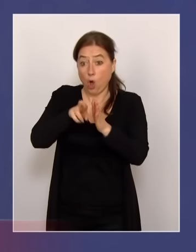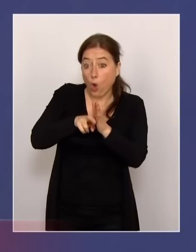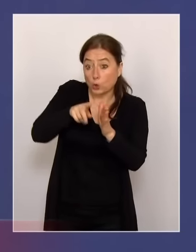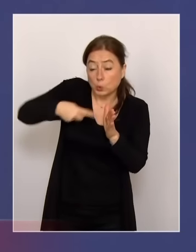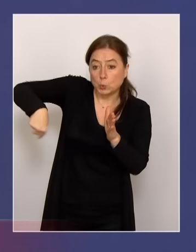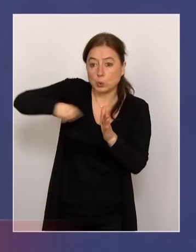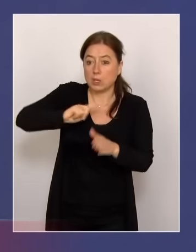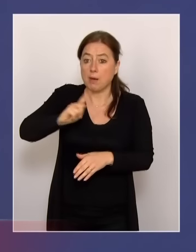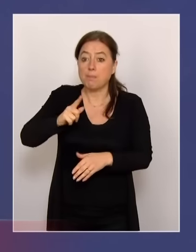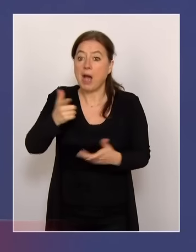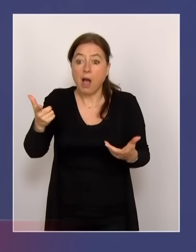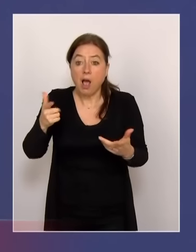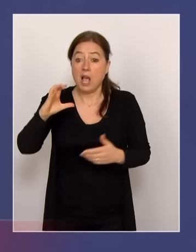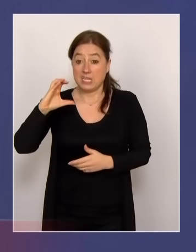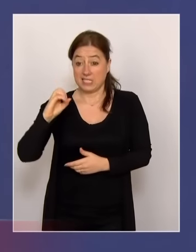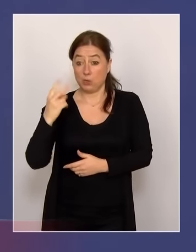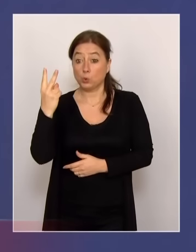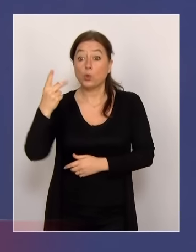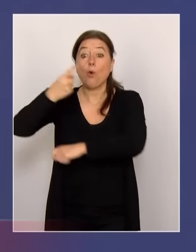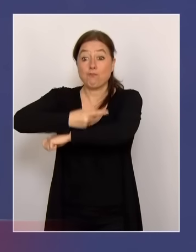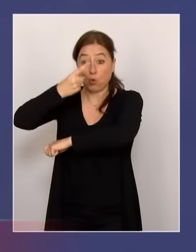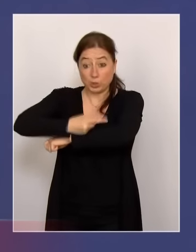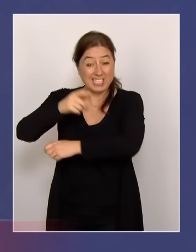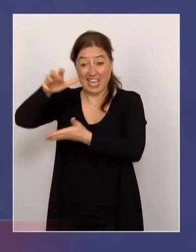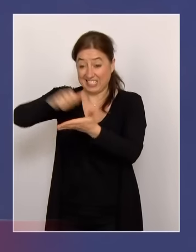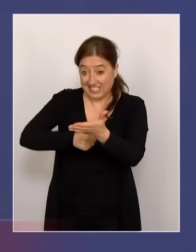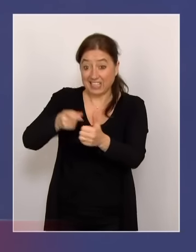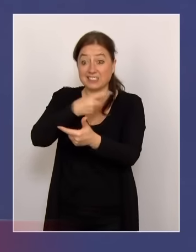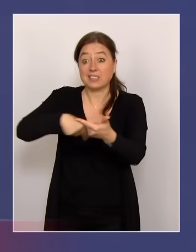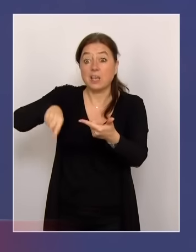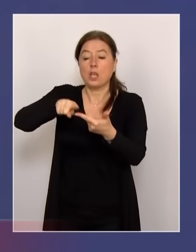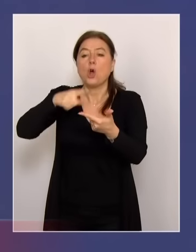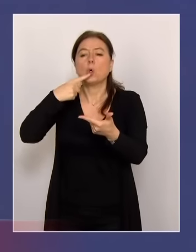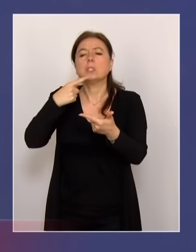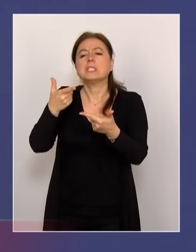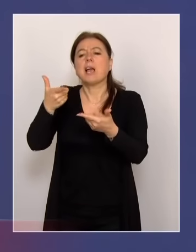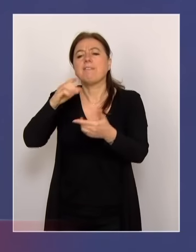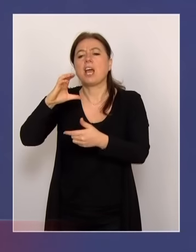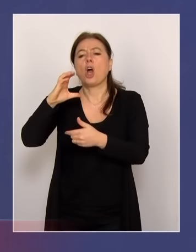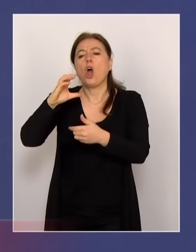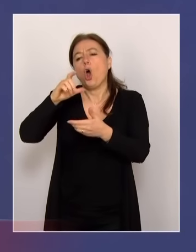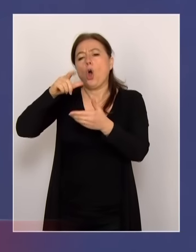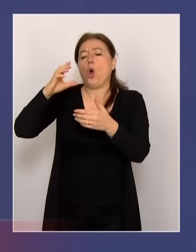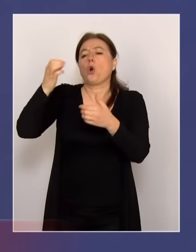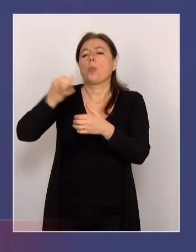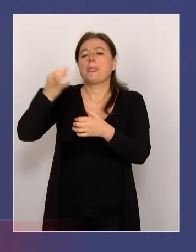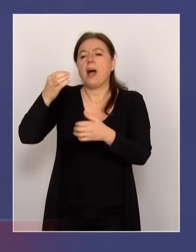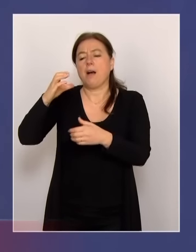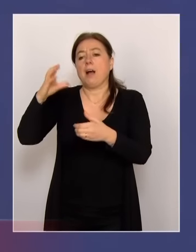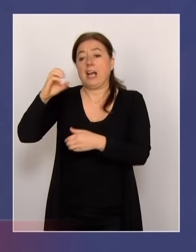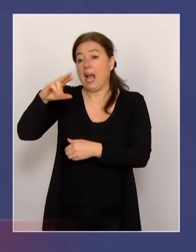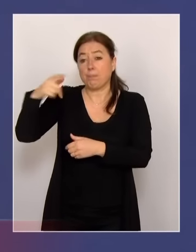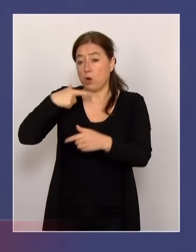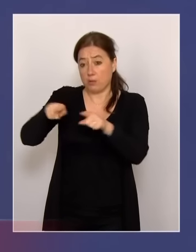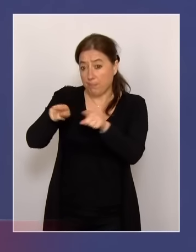européens. Taxe carbone aux frontières, recette du système européen d'échange de quotas carbone, taxer les transactions financières comme le fait la